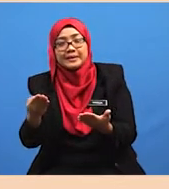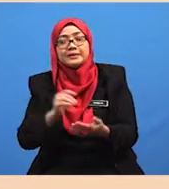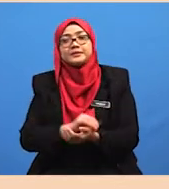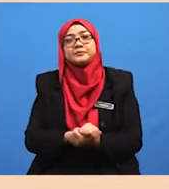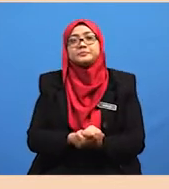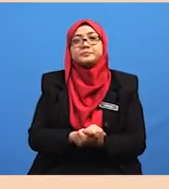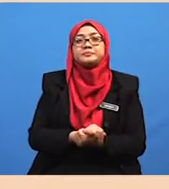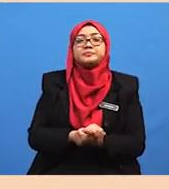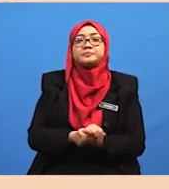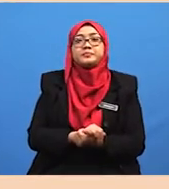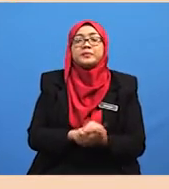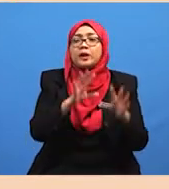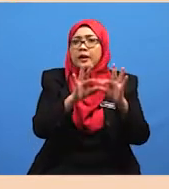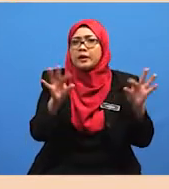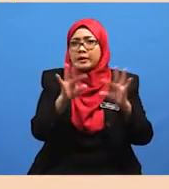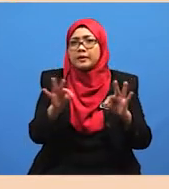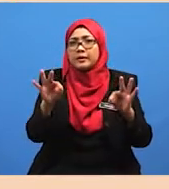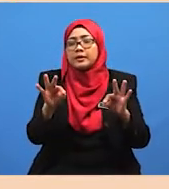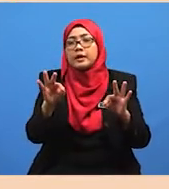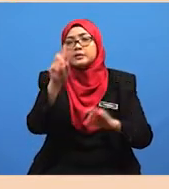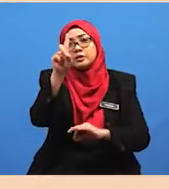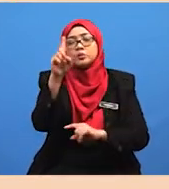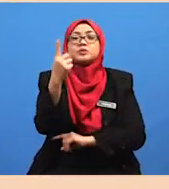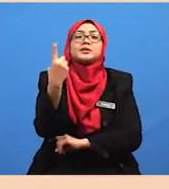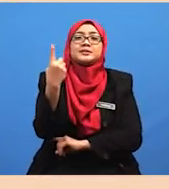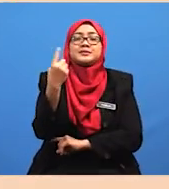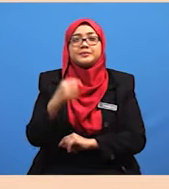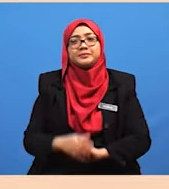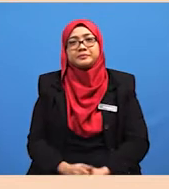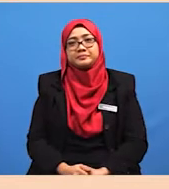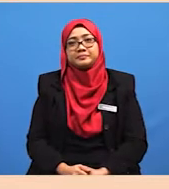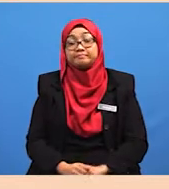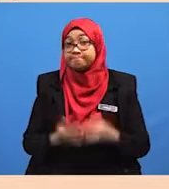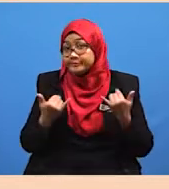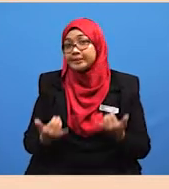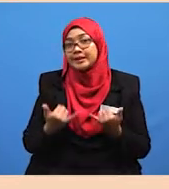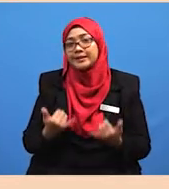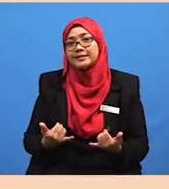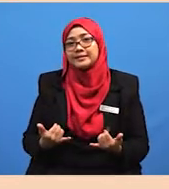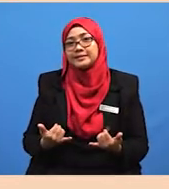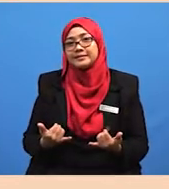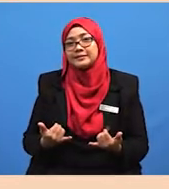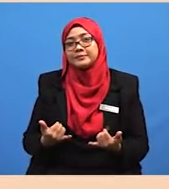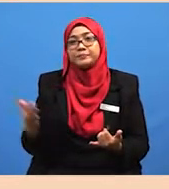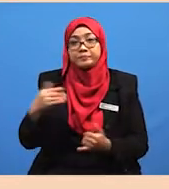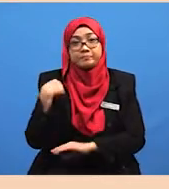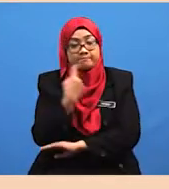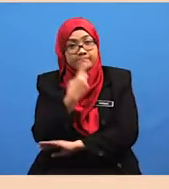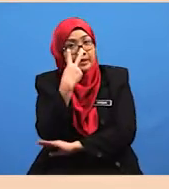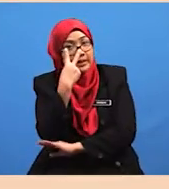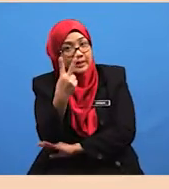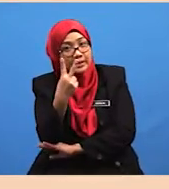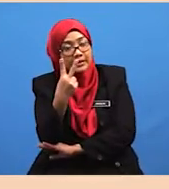memerlukan satu uraian sahaja oke Sekarang mari kita